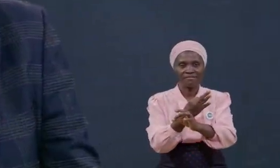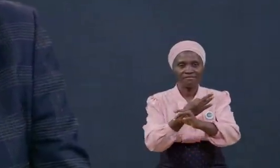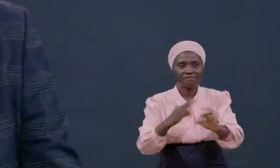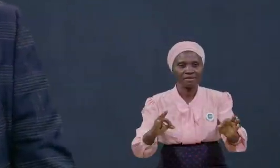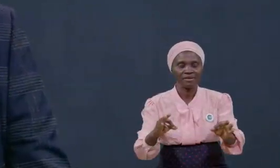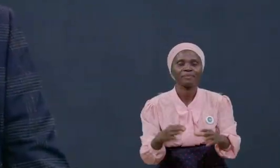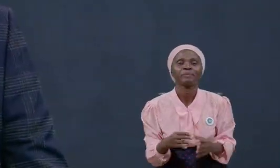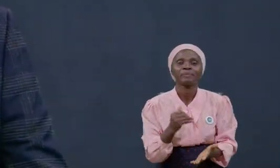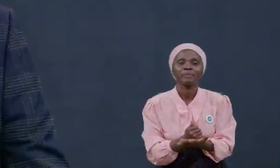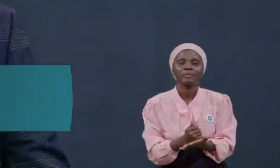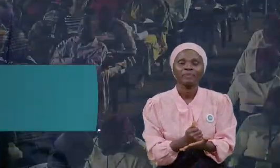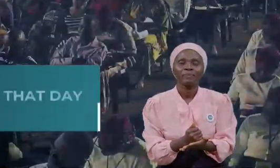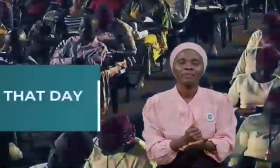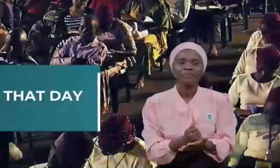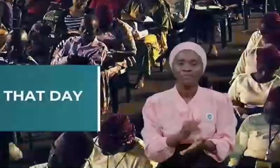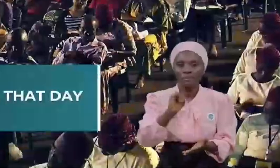verset 12. Jean.